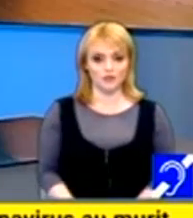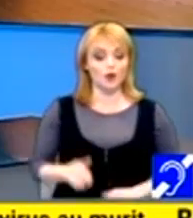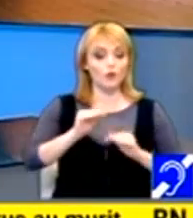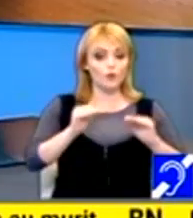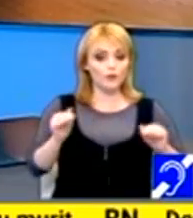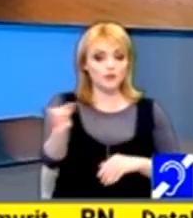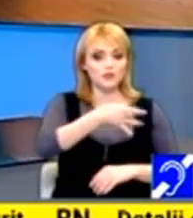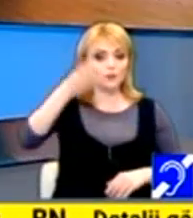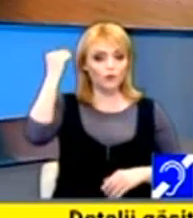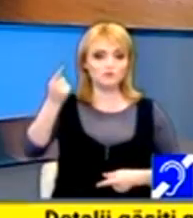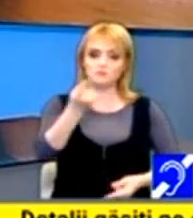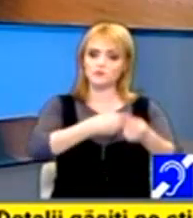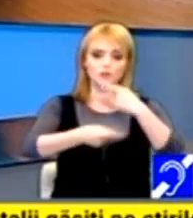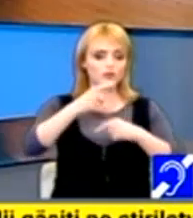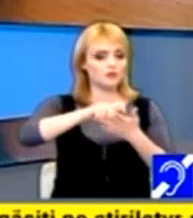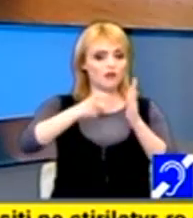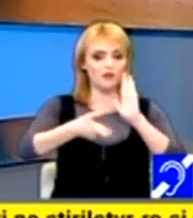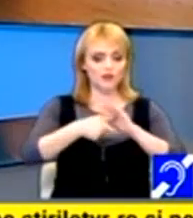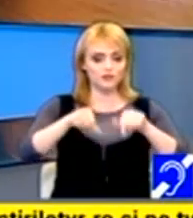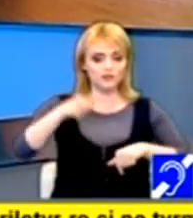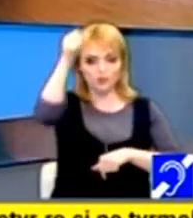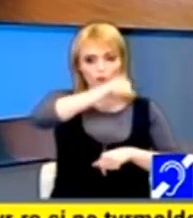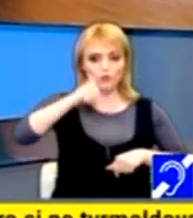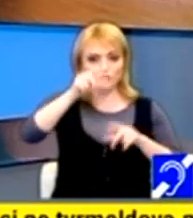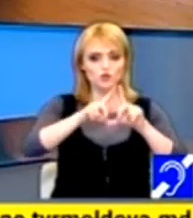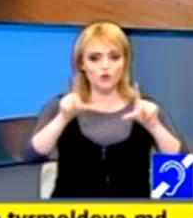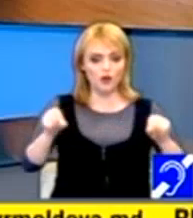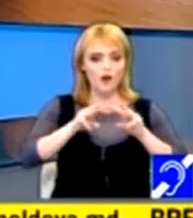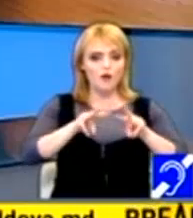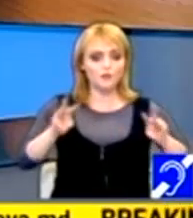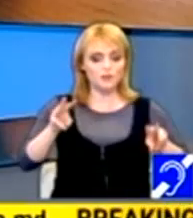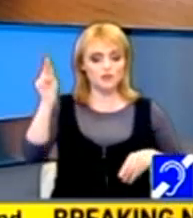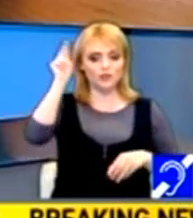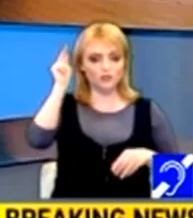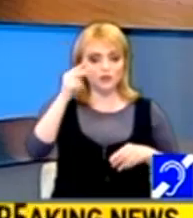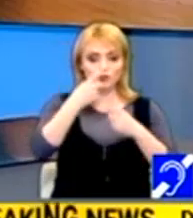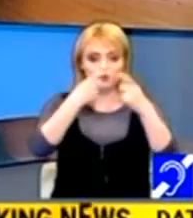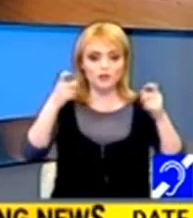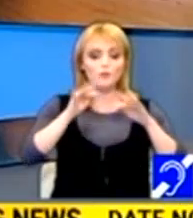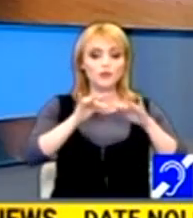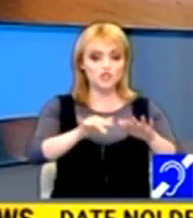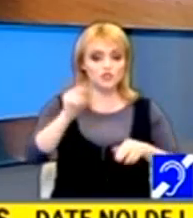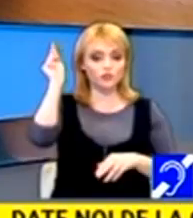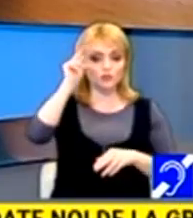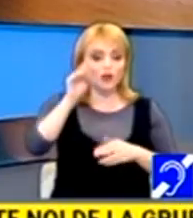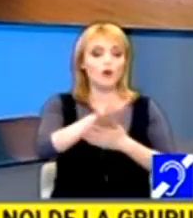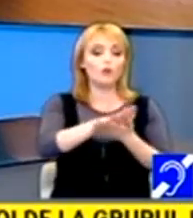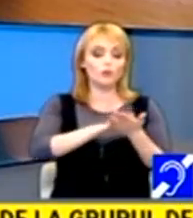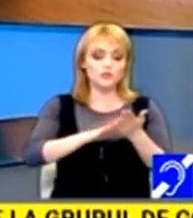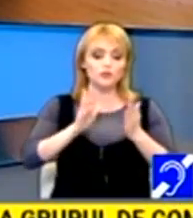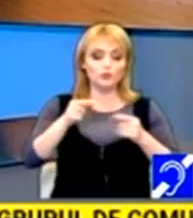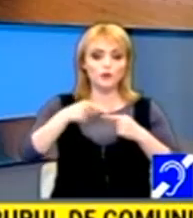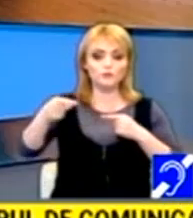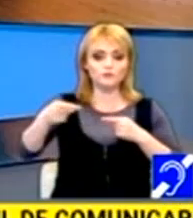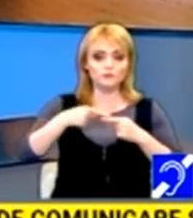Elevii din Republica Moldova nu mai revin în clase în acest an școlar. Ministrul Educației a anunțat că procesul de învățământ continuă doar de la distanță până